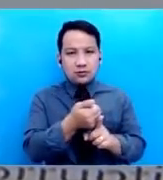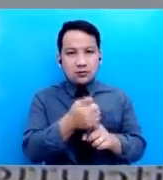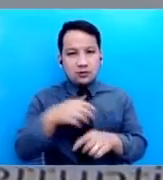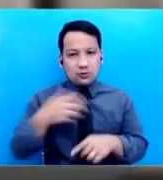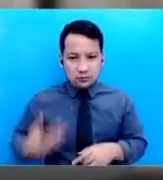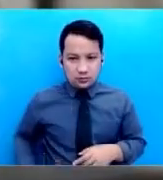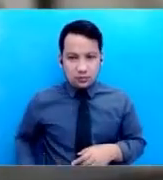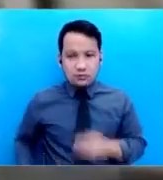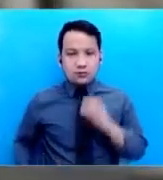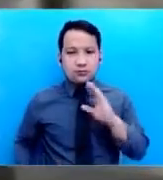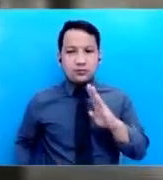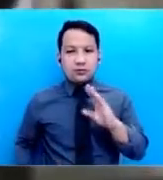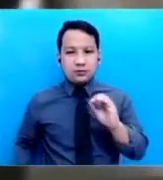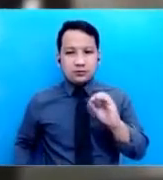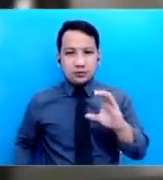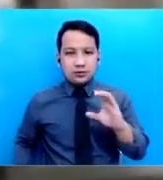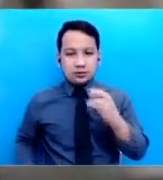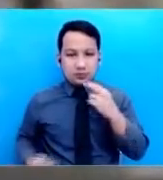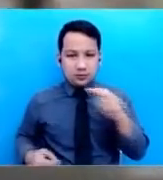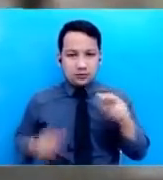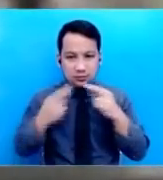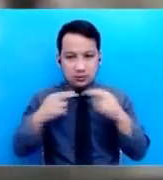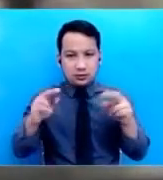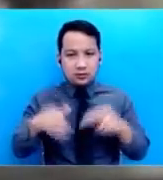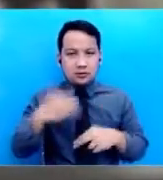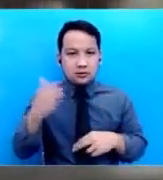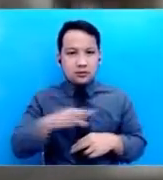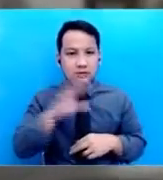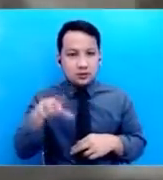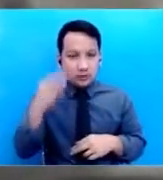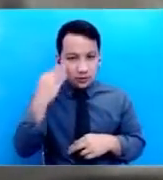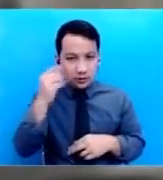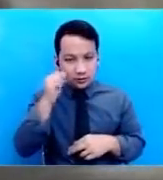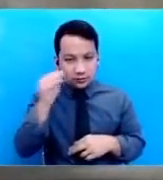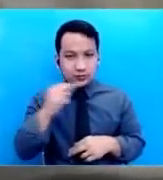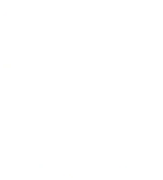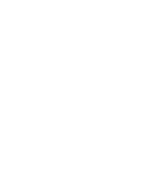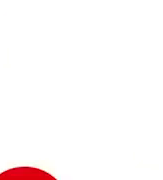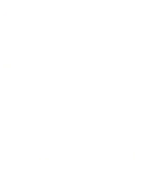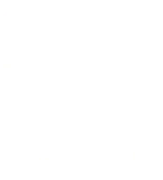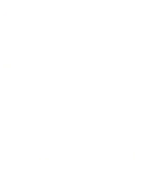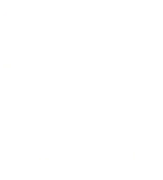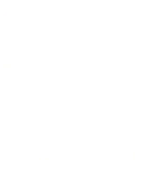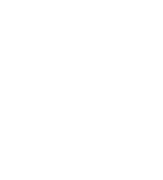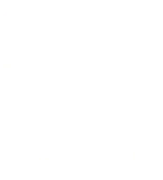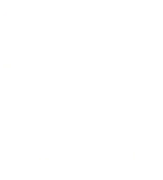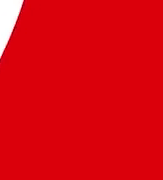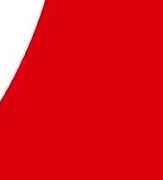BOC. Nagbabalita mula sa frontline, Marlene Alcaide, News 5.